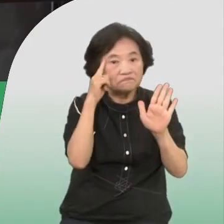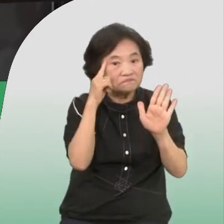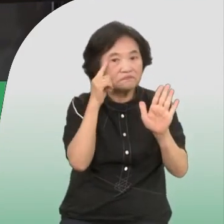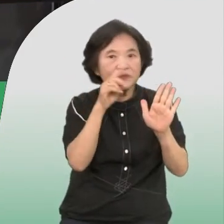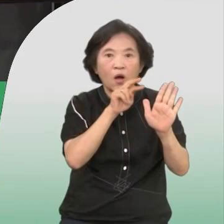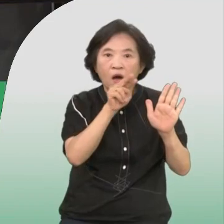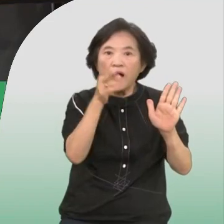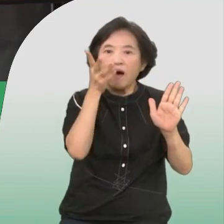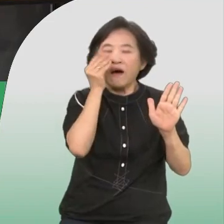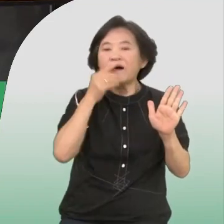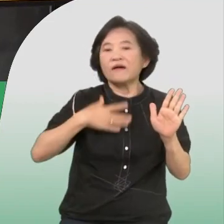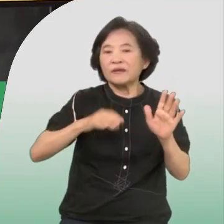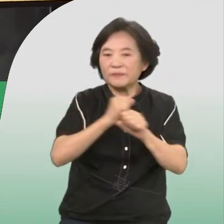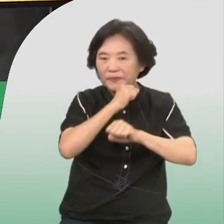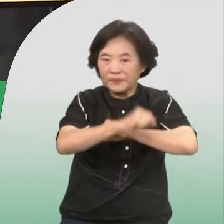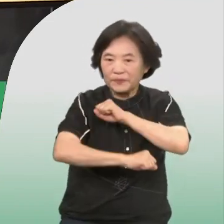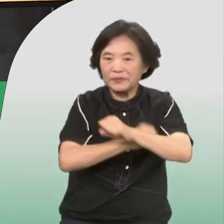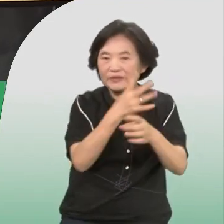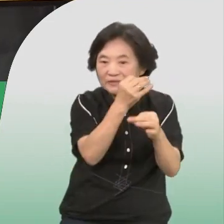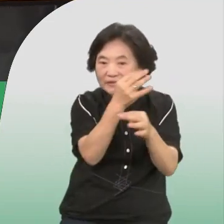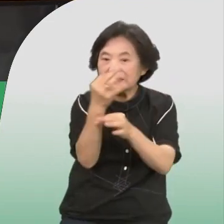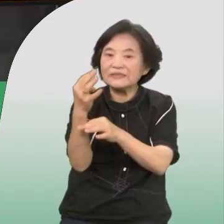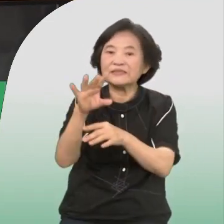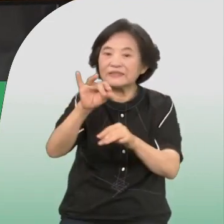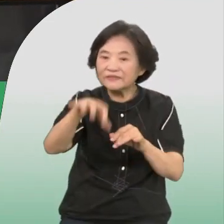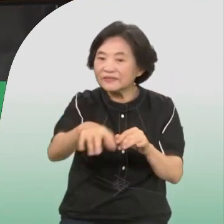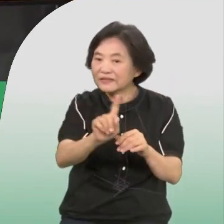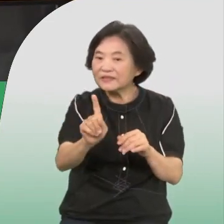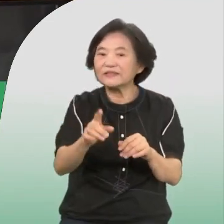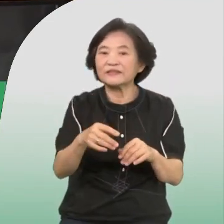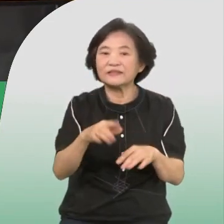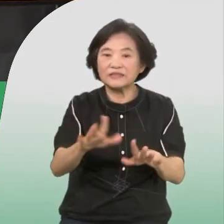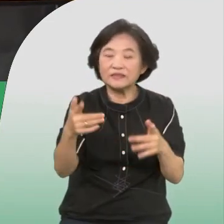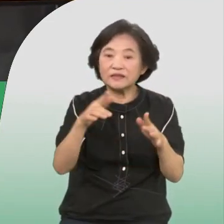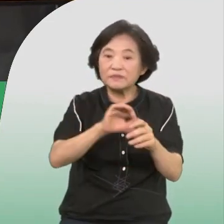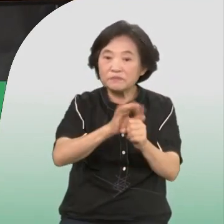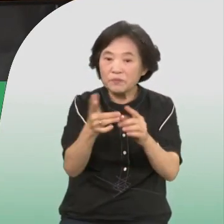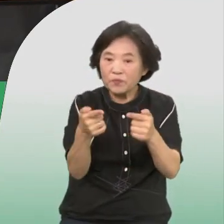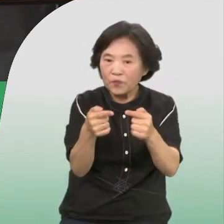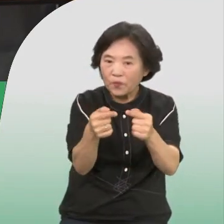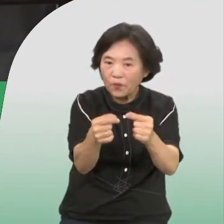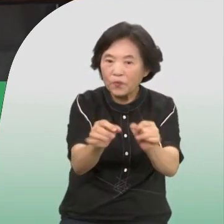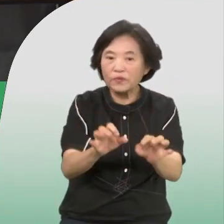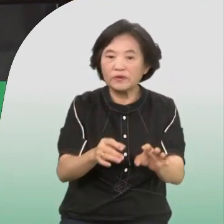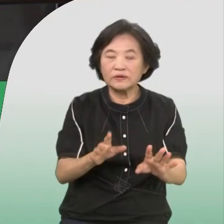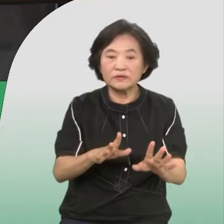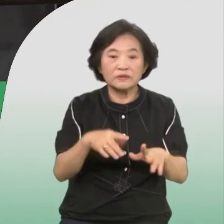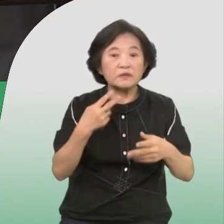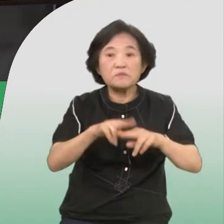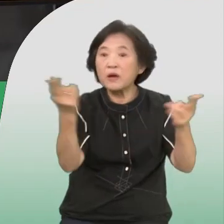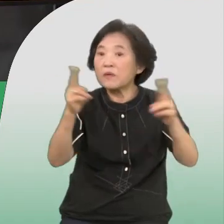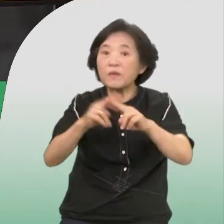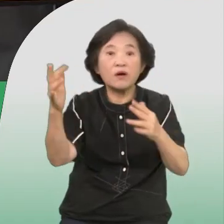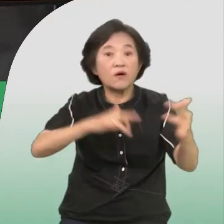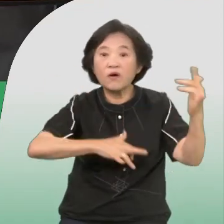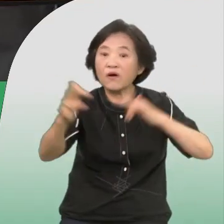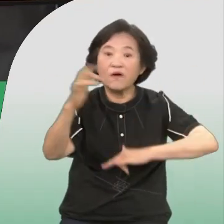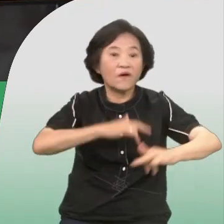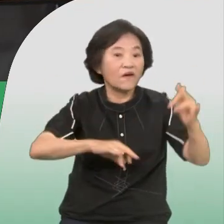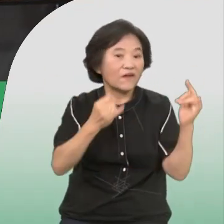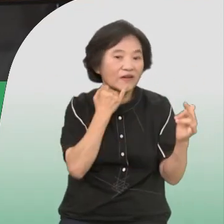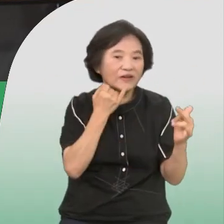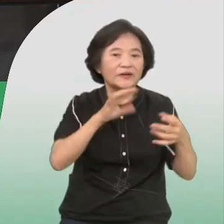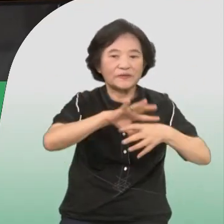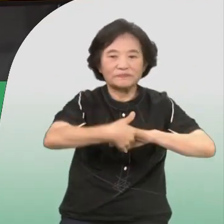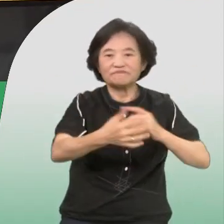以及我们活动的日期以及地点。在后疫情的时期呢，在国境解封的时代，我们邀请来自世